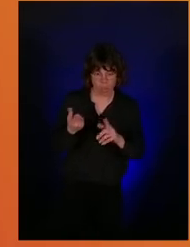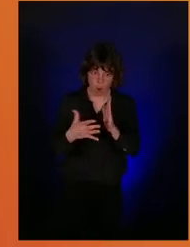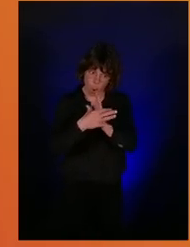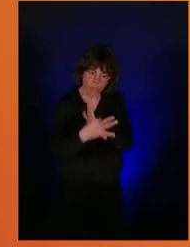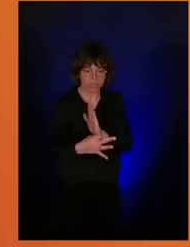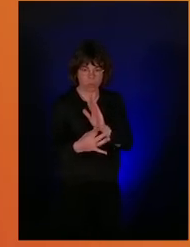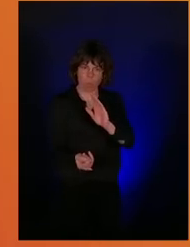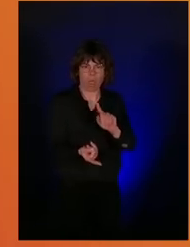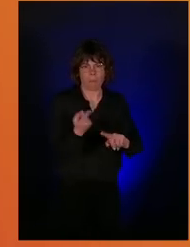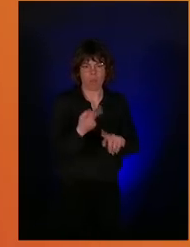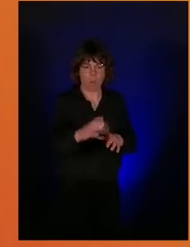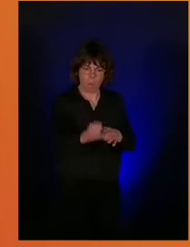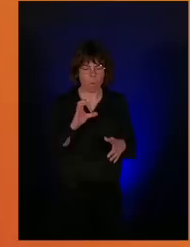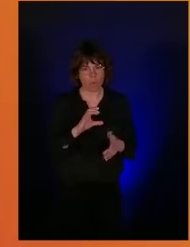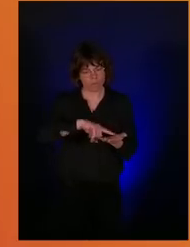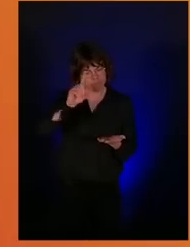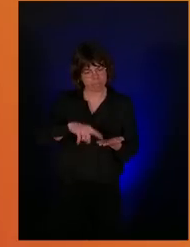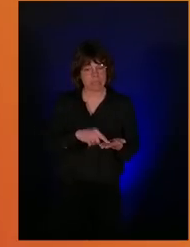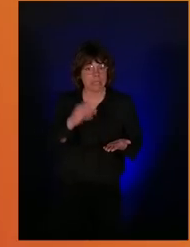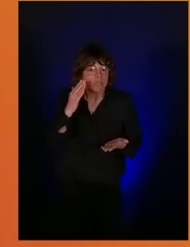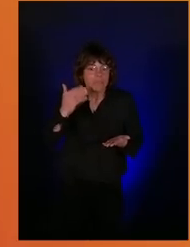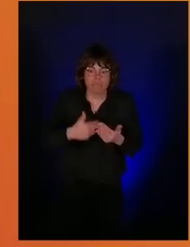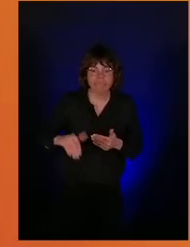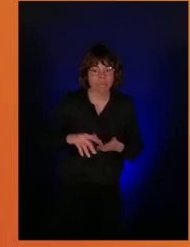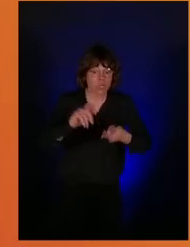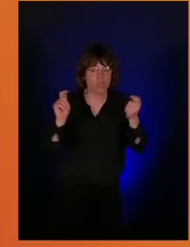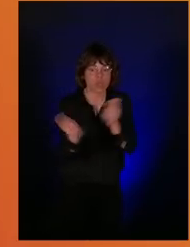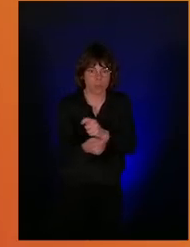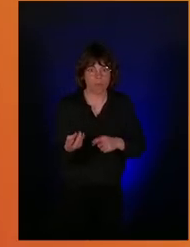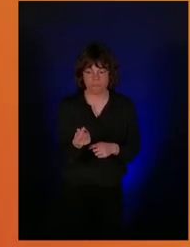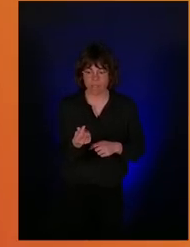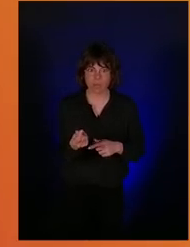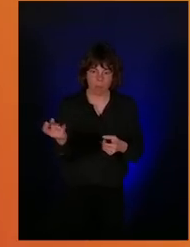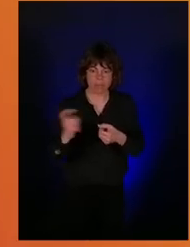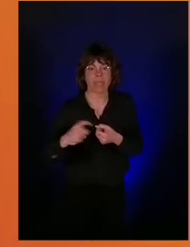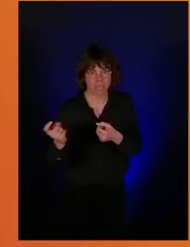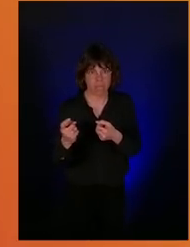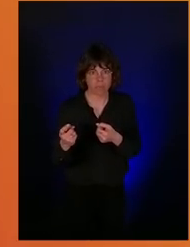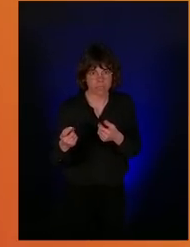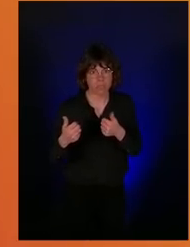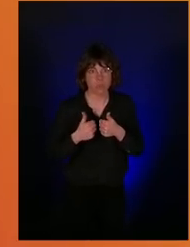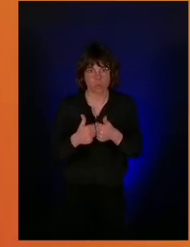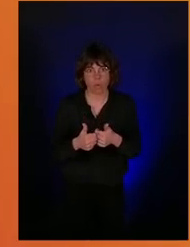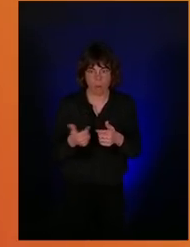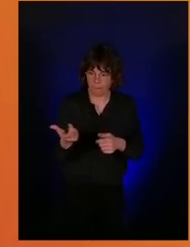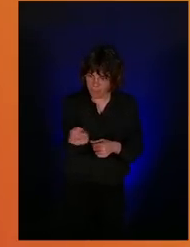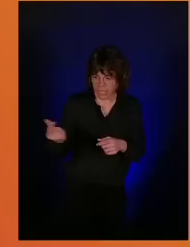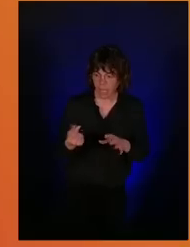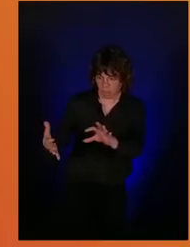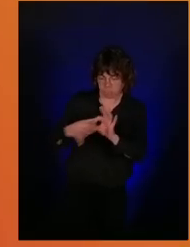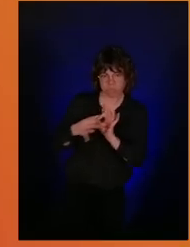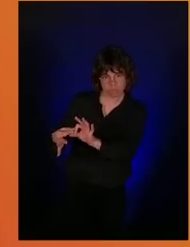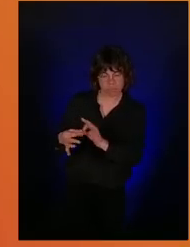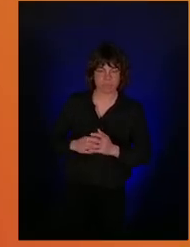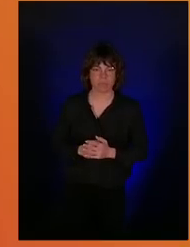cotisations dans nos recettes pour faire face à d'éventuels changements dans le financement du syndicalisme via les fonds paritaires. Afin